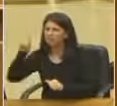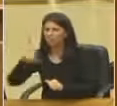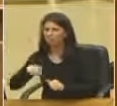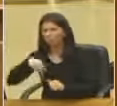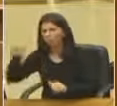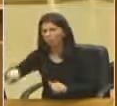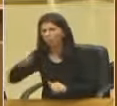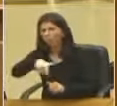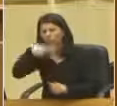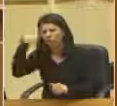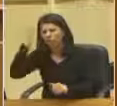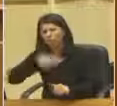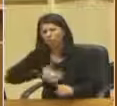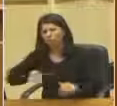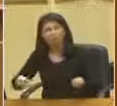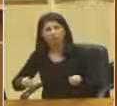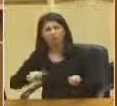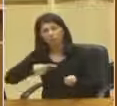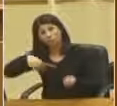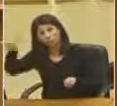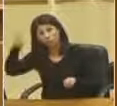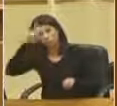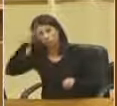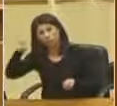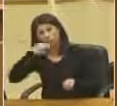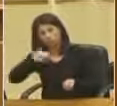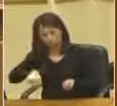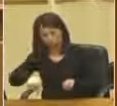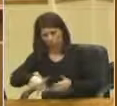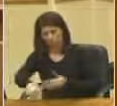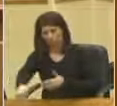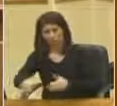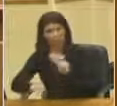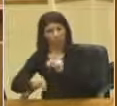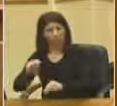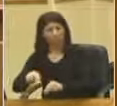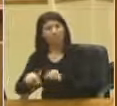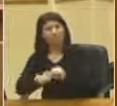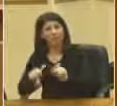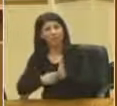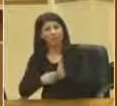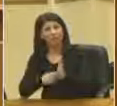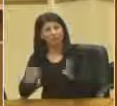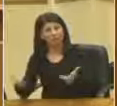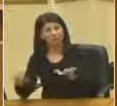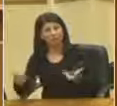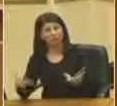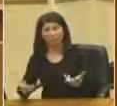γουστάρει κάνει. Πηγαίνετε στη Γερμανία και πέστε, έχουμε τώρα ευρωεκλογές. Δεν αλλάζουμε το νόμο, ρε